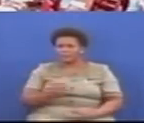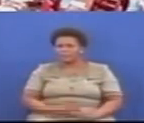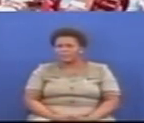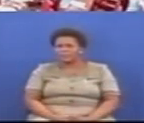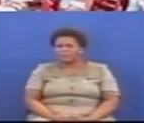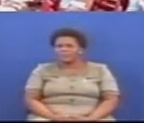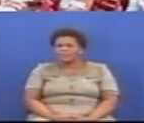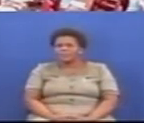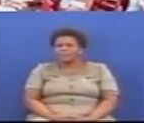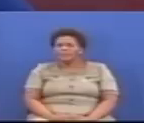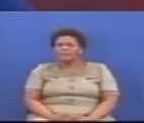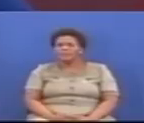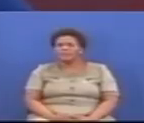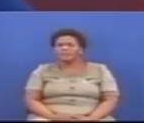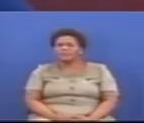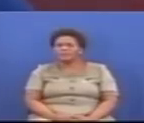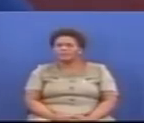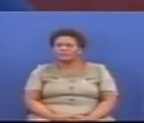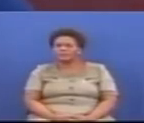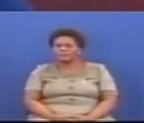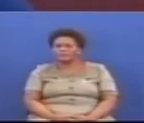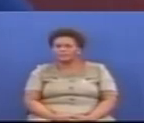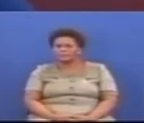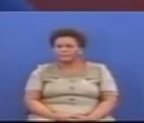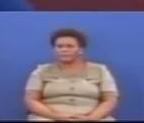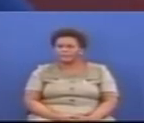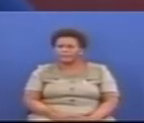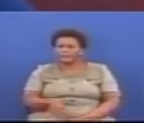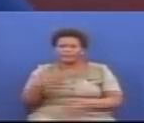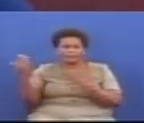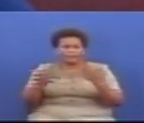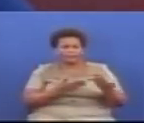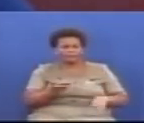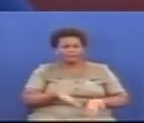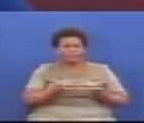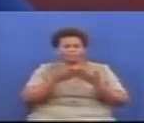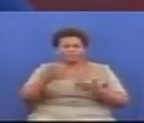Kuweka trafiki maalum, Mheshimiwa Naibu Waziri, majibu ya swali hilo.